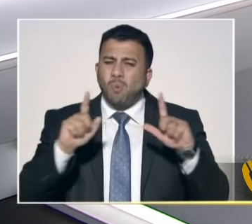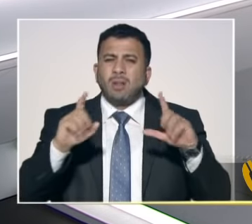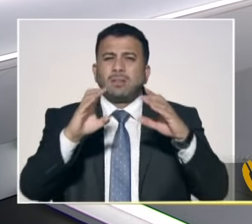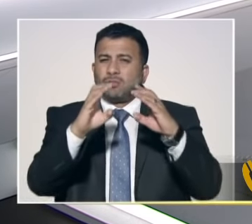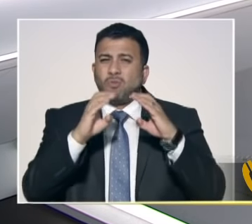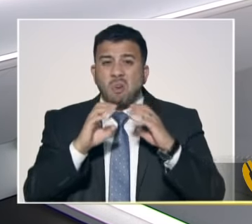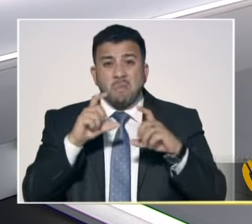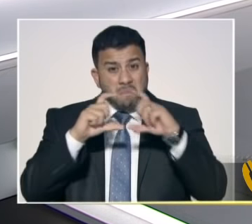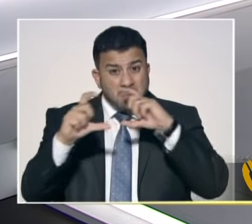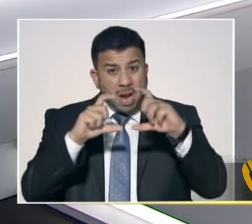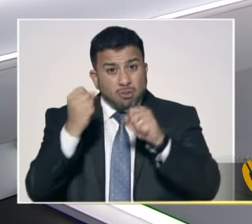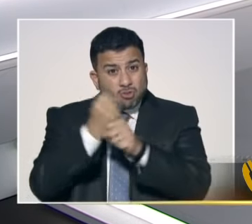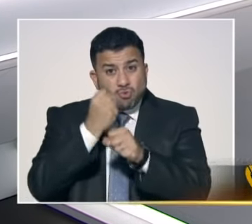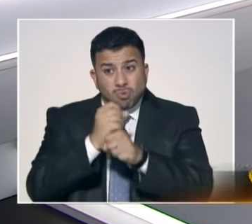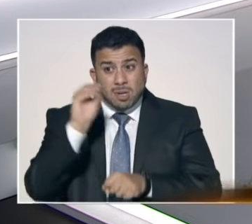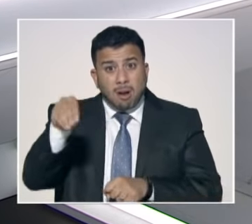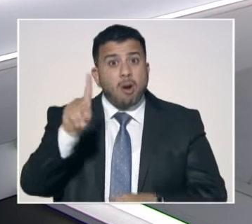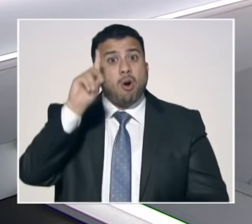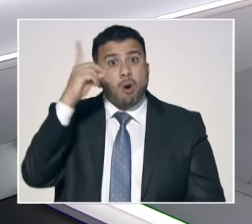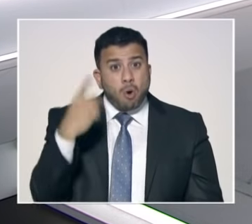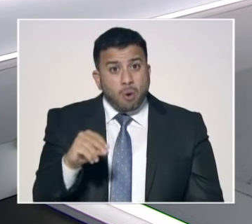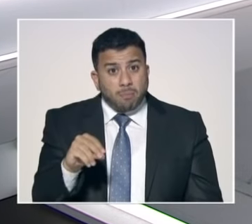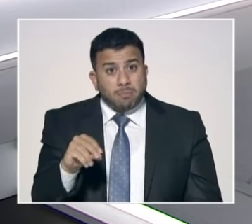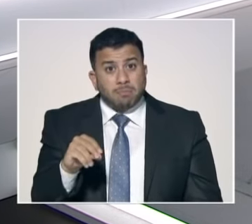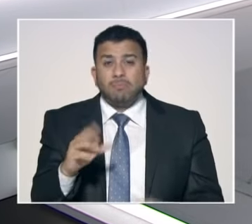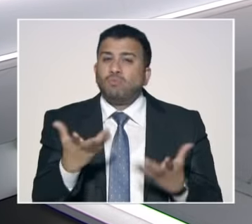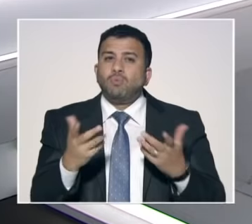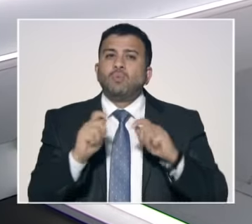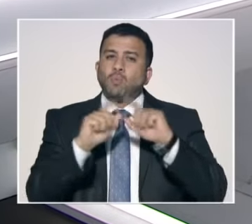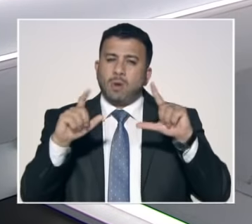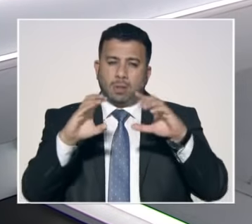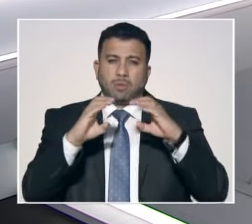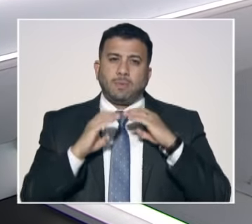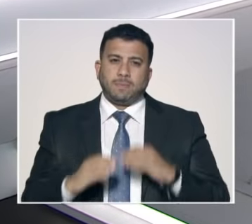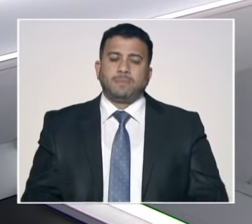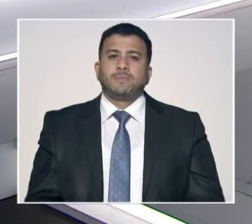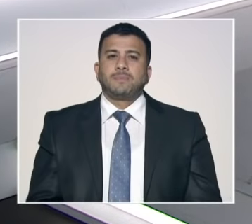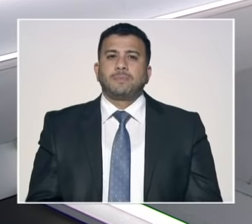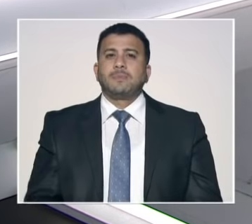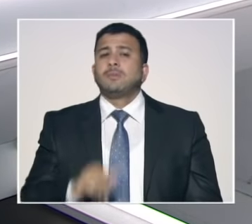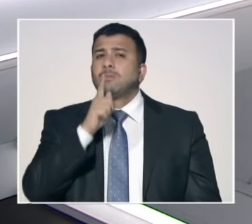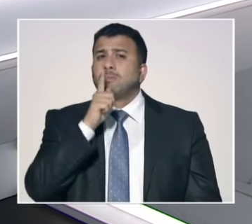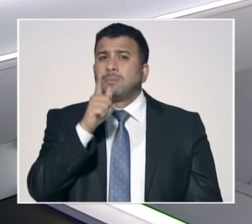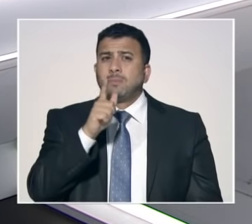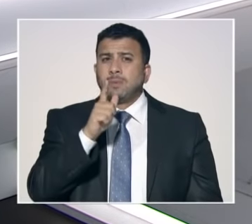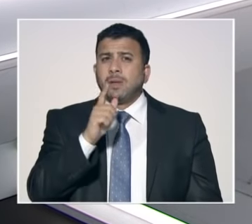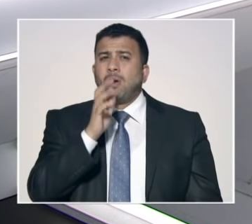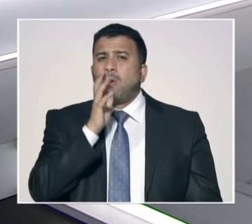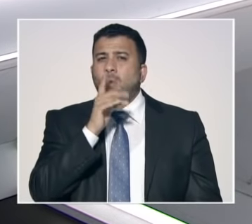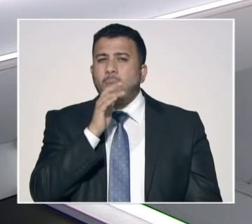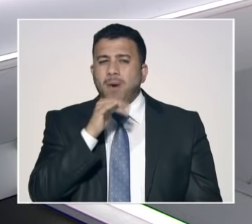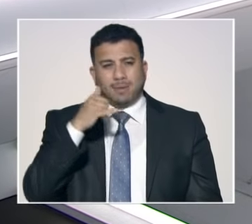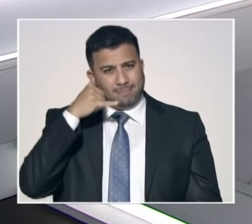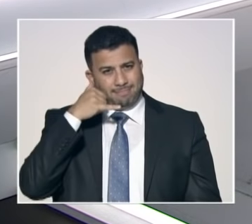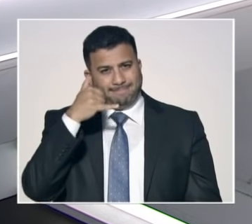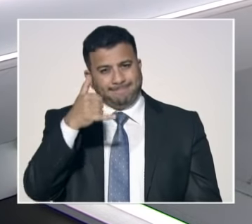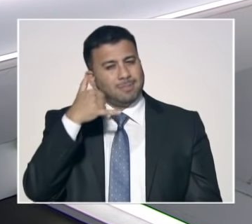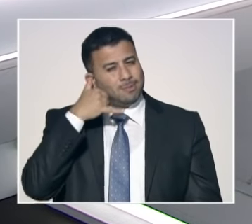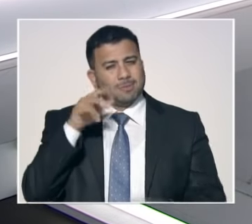الجواب. مرحبا. طيب نكتفي بهذا القدر. علي بارك الله فيه من عمان يسأل يقول ما الحكمة من تغيير